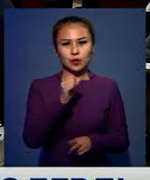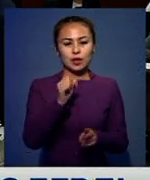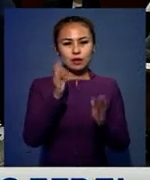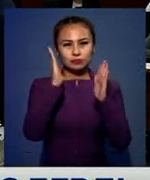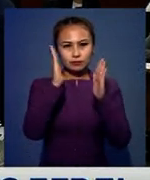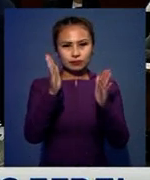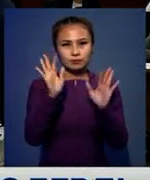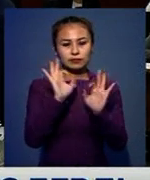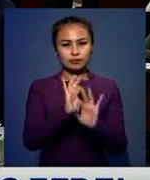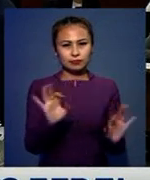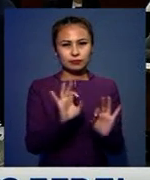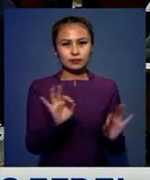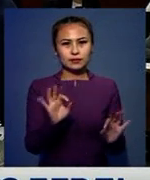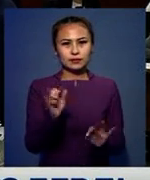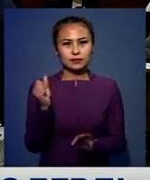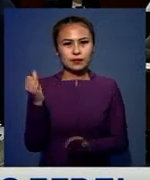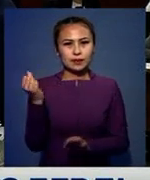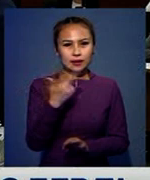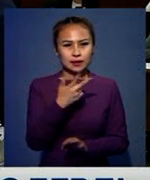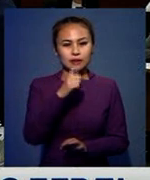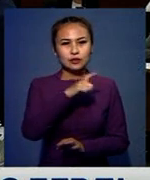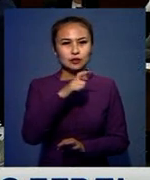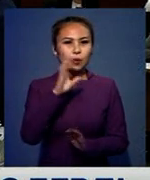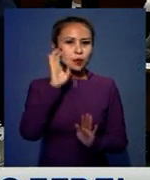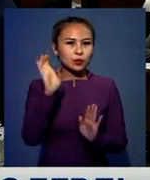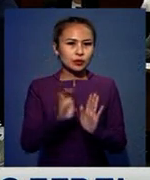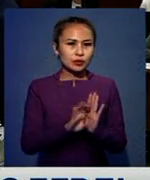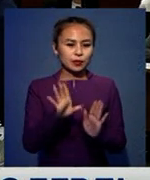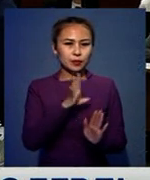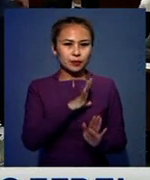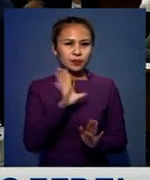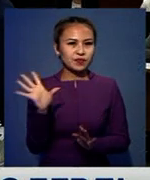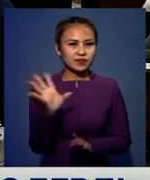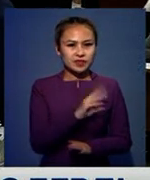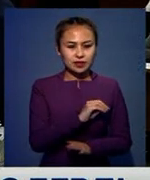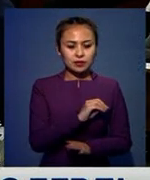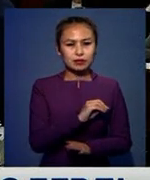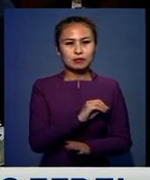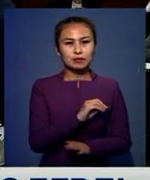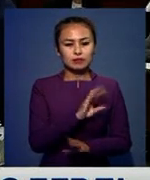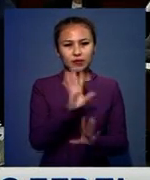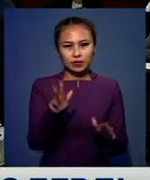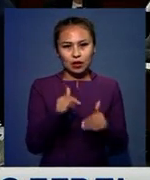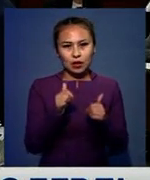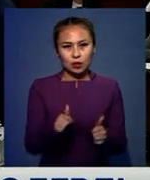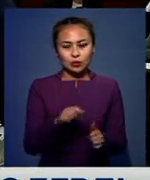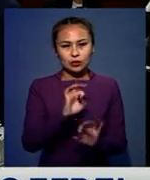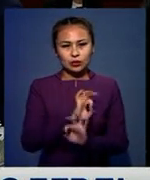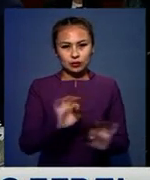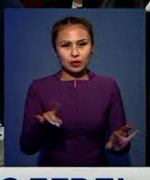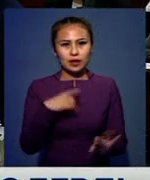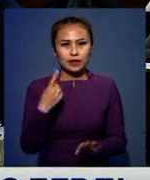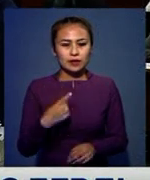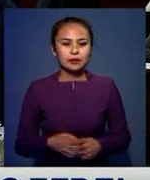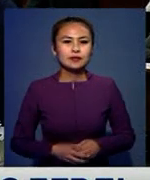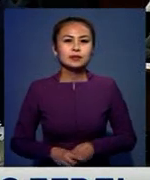сұхбат берді. Бір емес бақандай үш бірдей байқаушы өзінің пікірімен бөлісті. Үшеуі де жақсы нәтиже болып